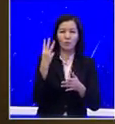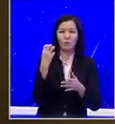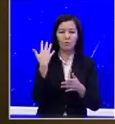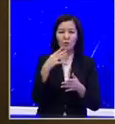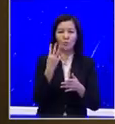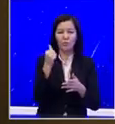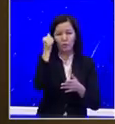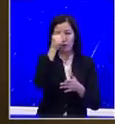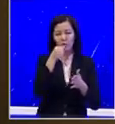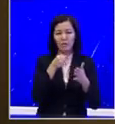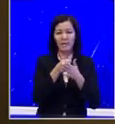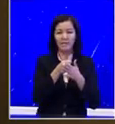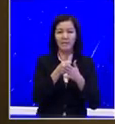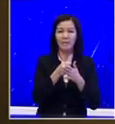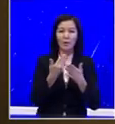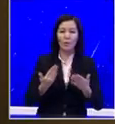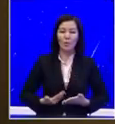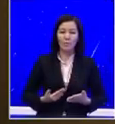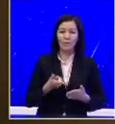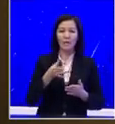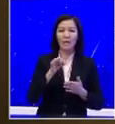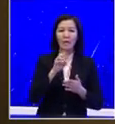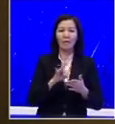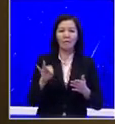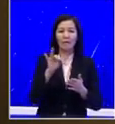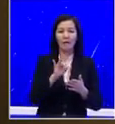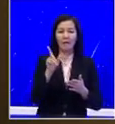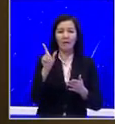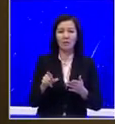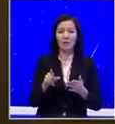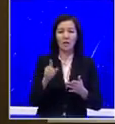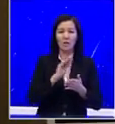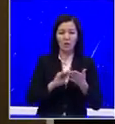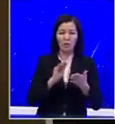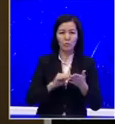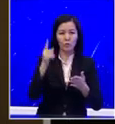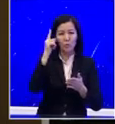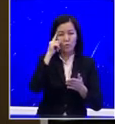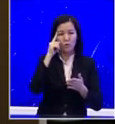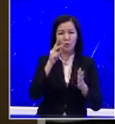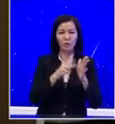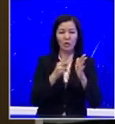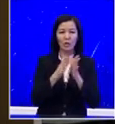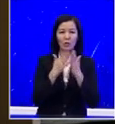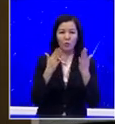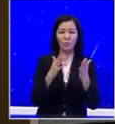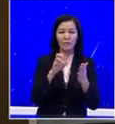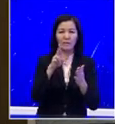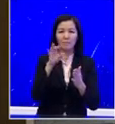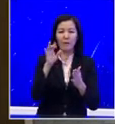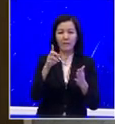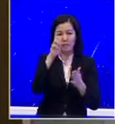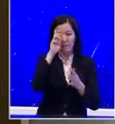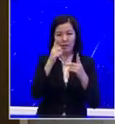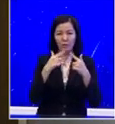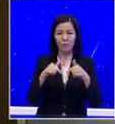430-354 жылдар аралығында өмір сүрген ежелгі грек тарихшысы, жазушы әрі ойшыл. Оның 7 томдық грек тарихы Спарта мемлекетінің